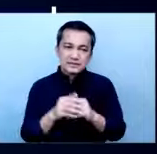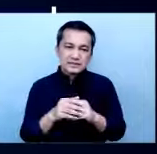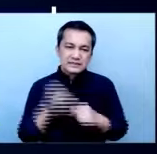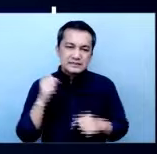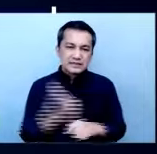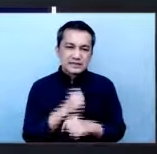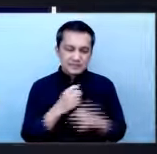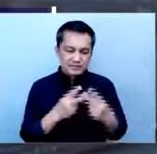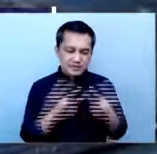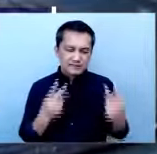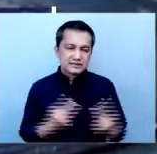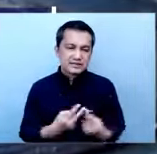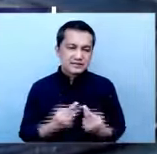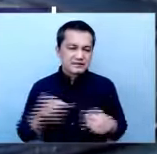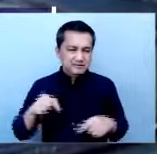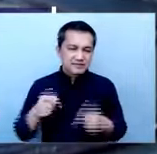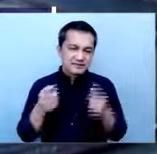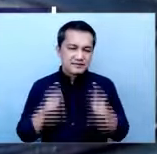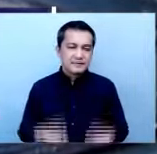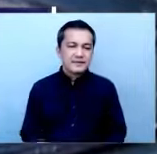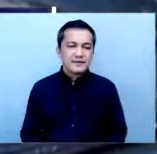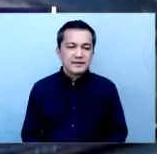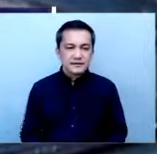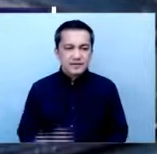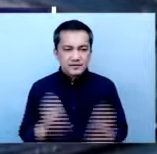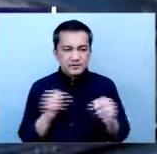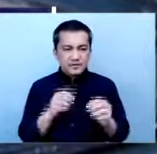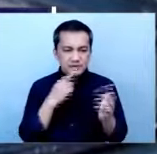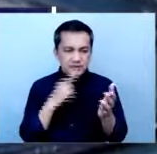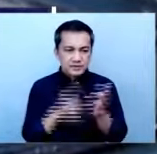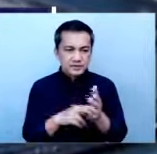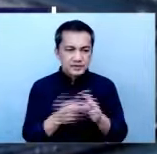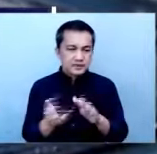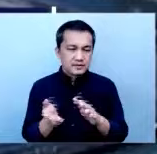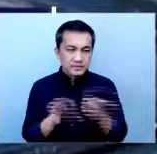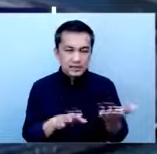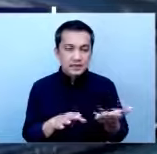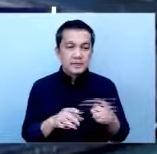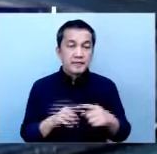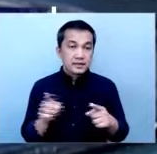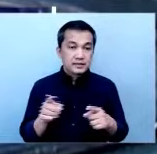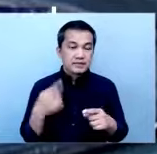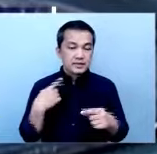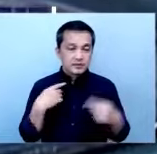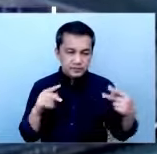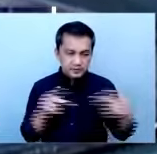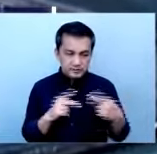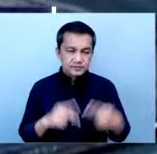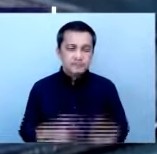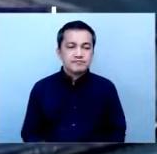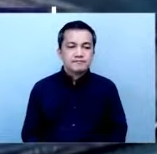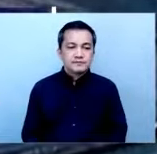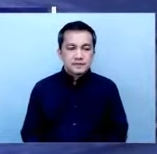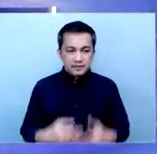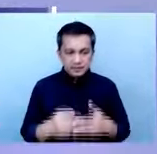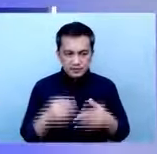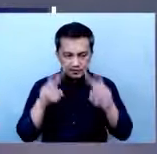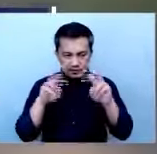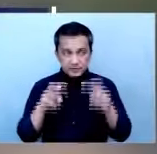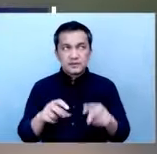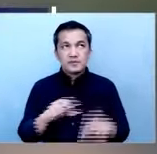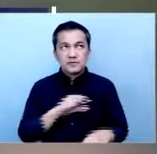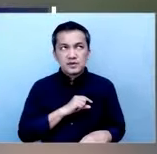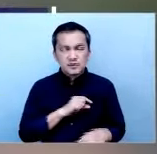Day, tapos ito yung nangyari. Wala namang napaulat na nasawi sa nangyari, pero may mga sugatan. Sa paunang pagsisiyasat ng mga